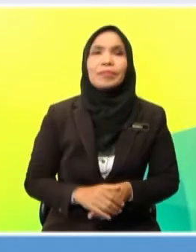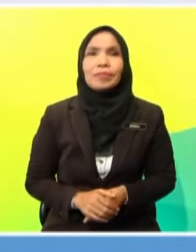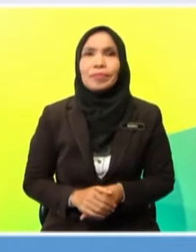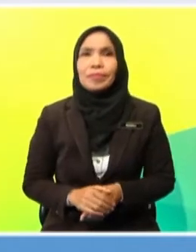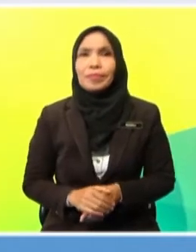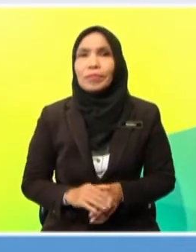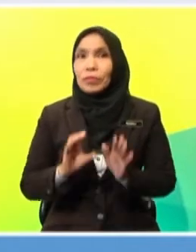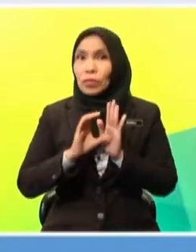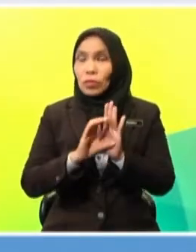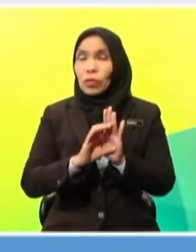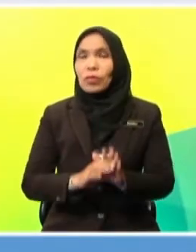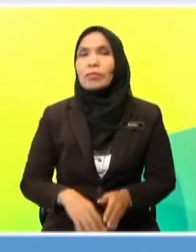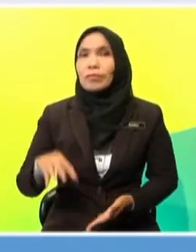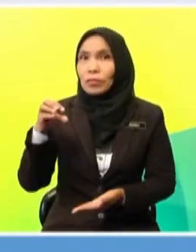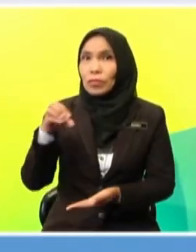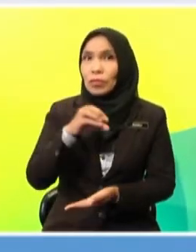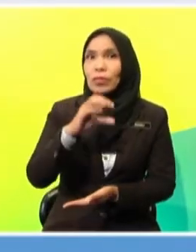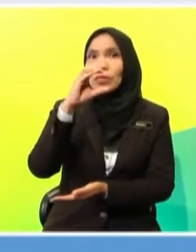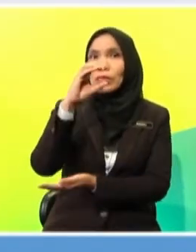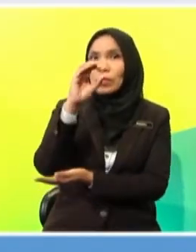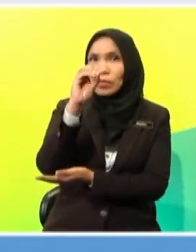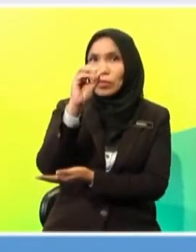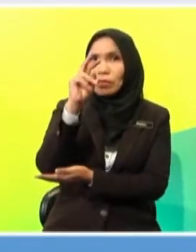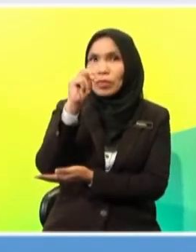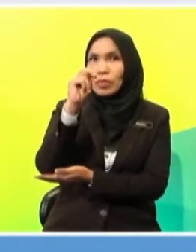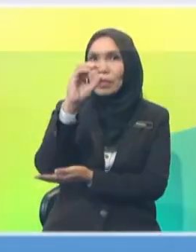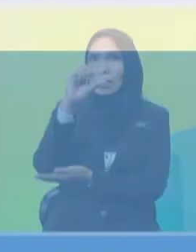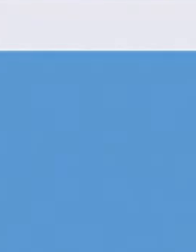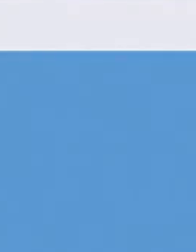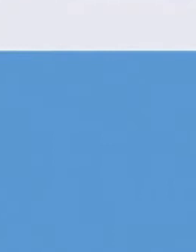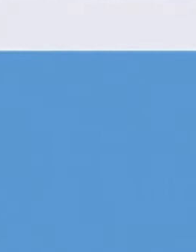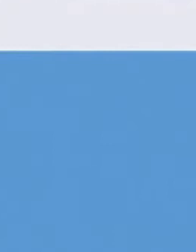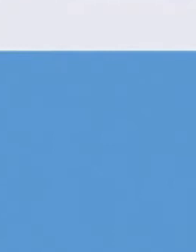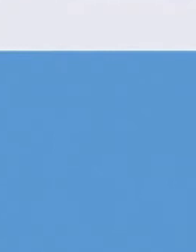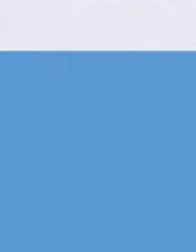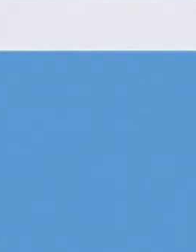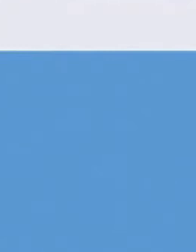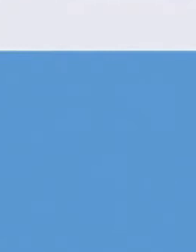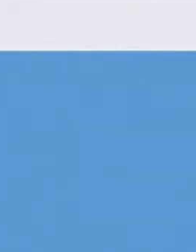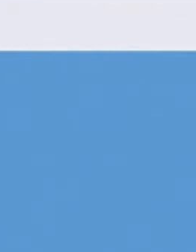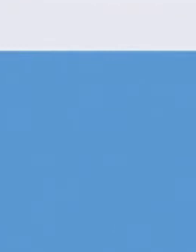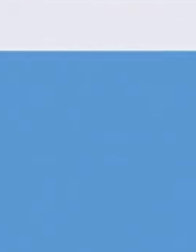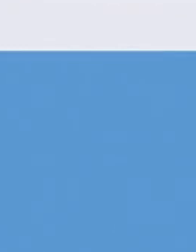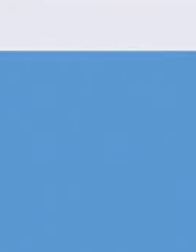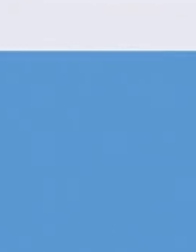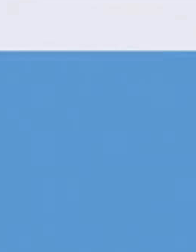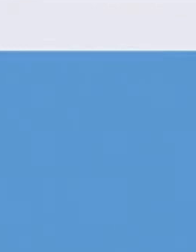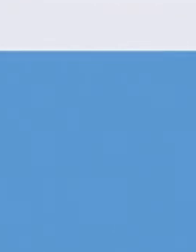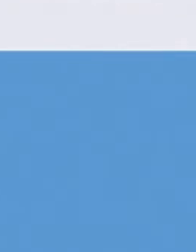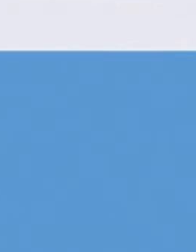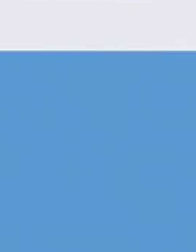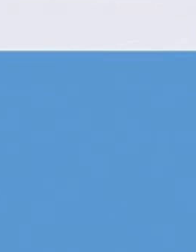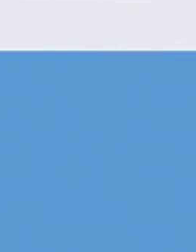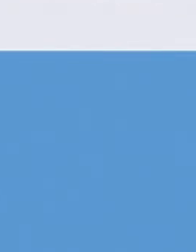Congkak jikalau kita lihat Congkak key.reg ayat perkataan huruf akhir